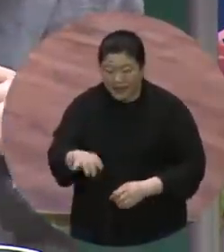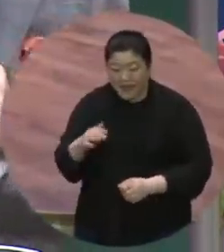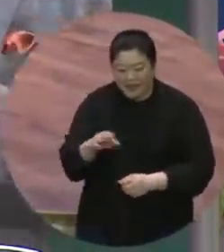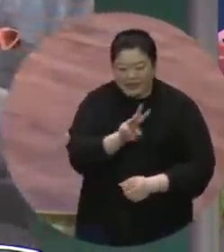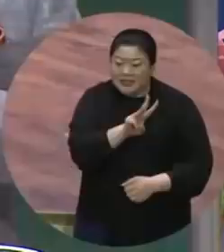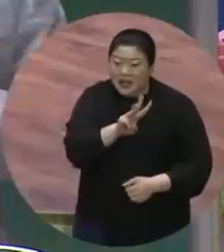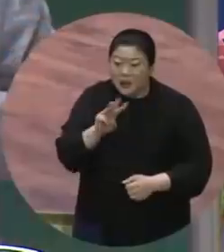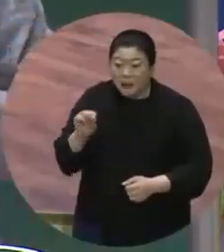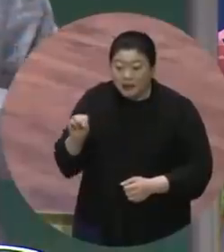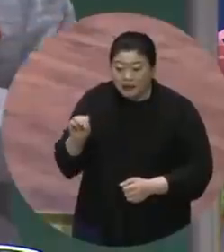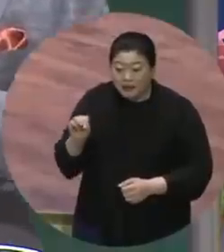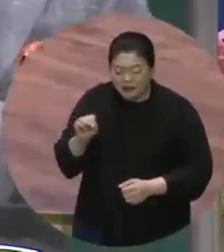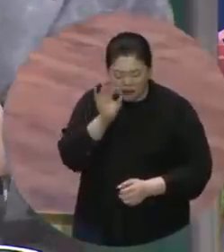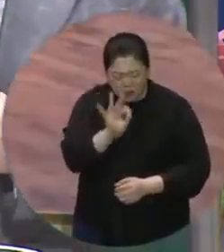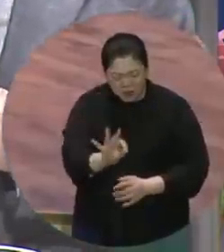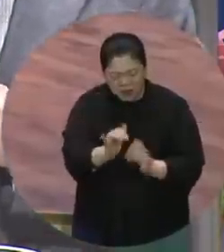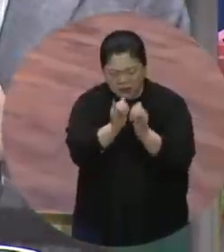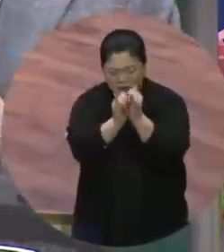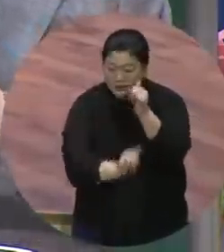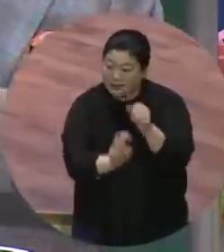참,